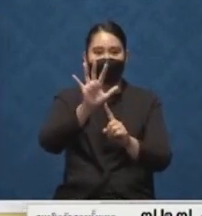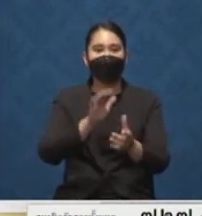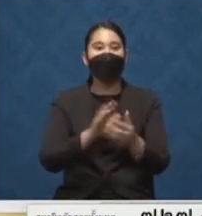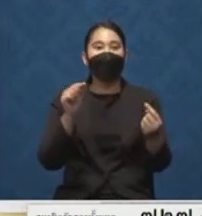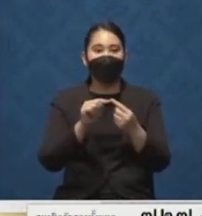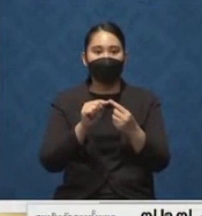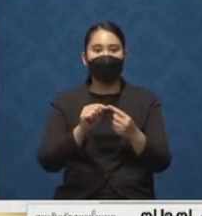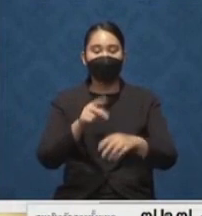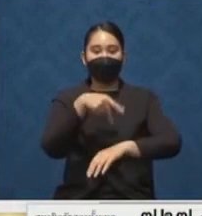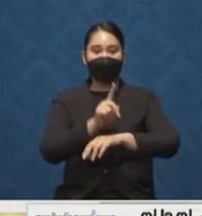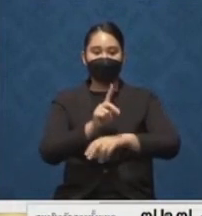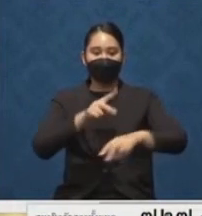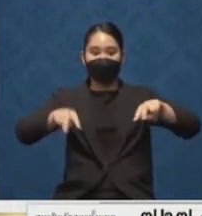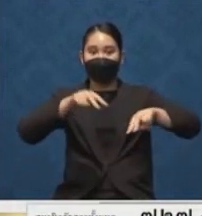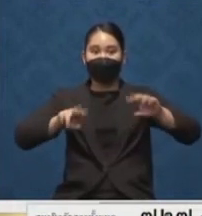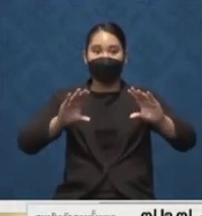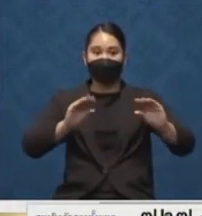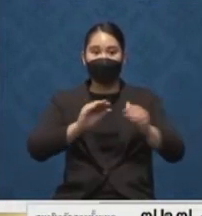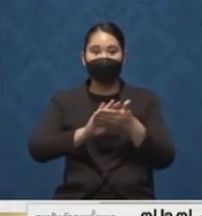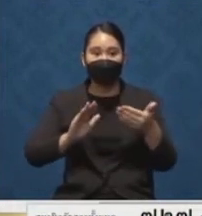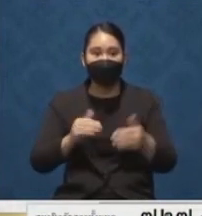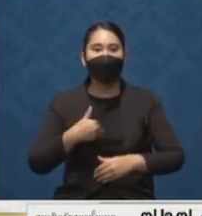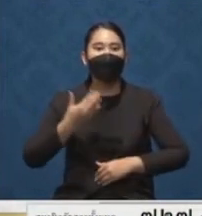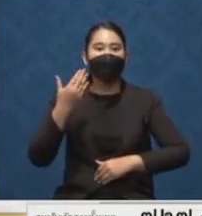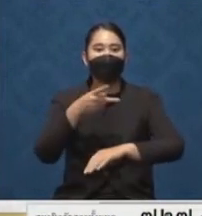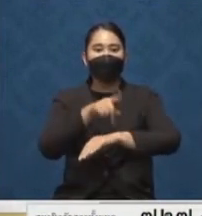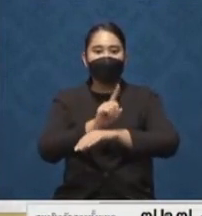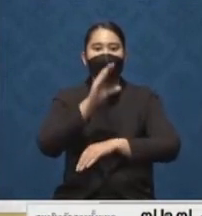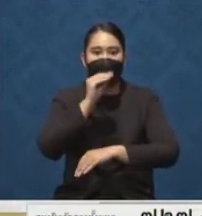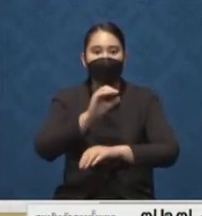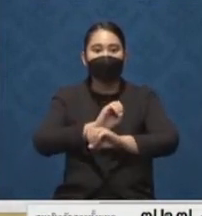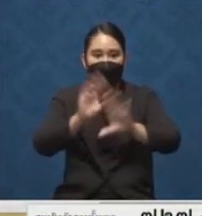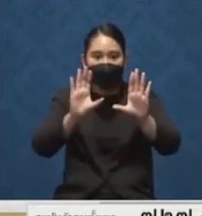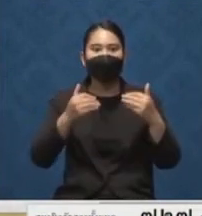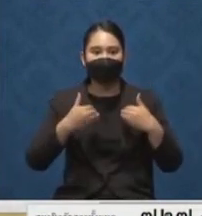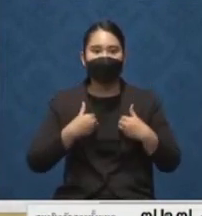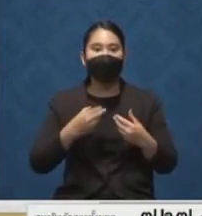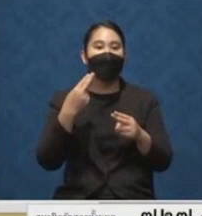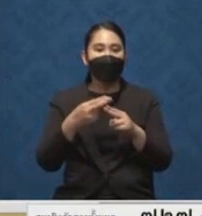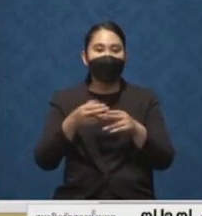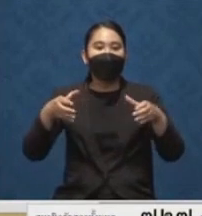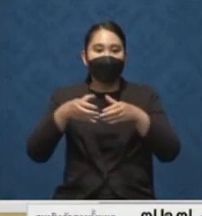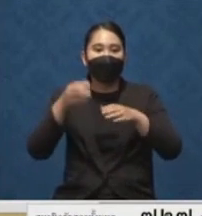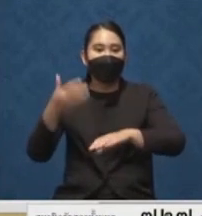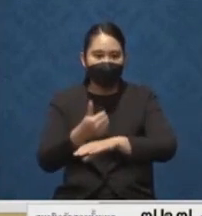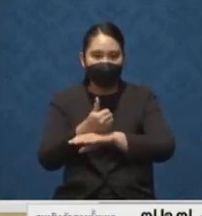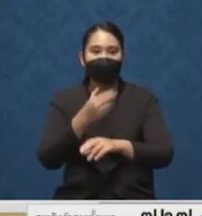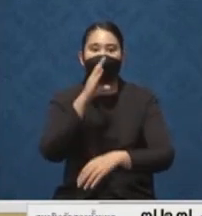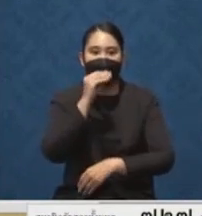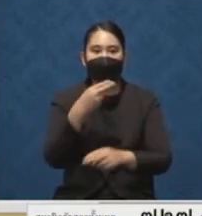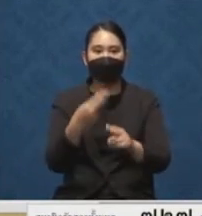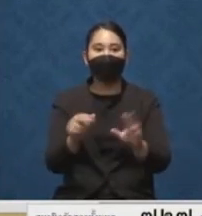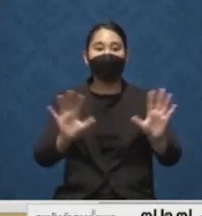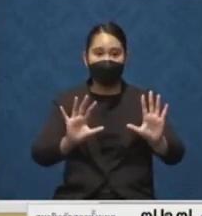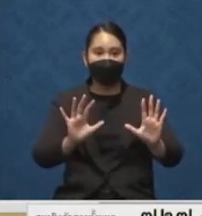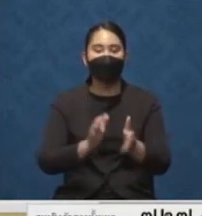การควบคุมการประชุมครับท่านประธานได้พูดชัดเจนไปแล้วนะครับว่าไม่อยากให้เอ่ยถึงชื่อของพรรคการเมือง เอาเข้าจริ